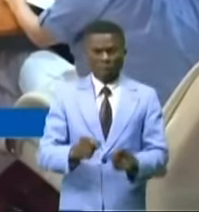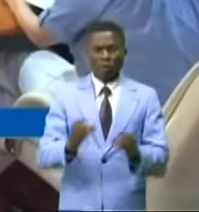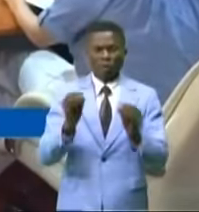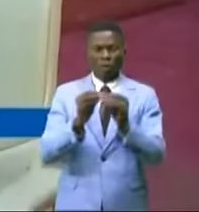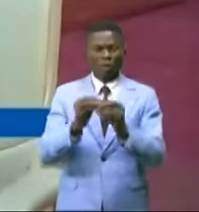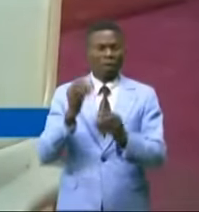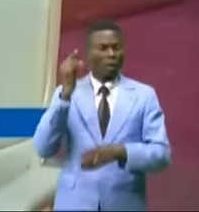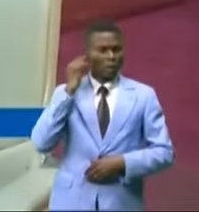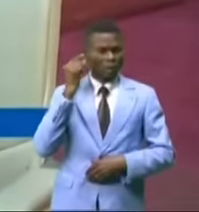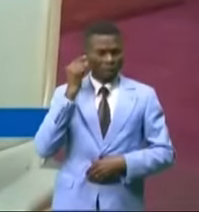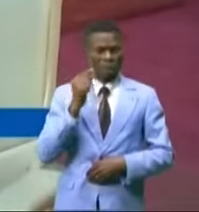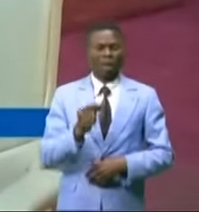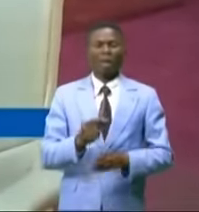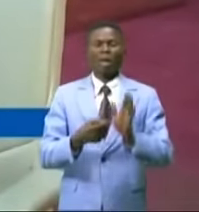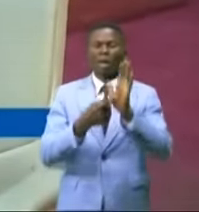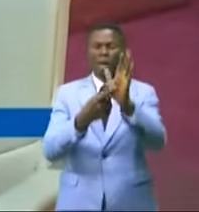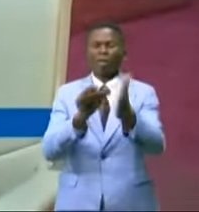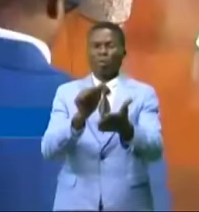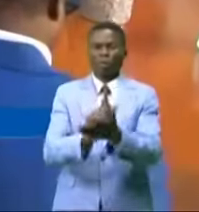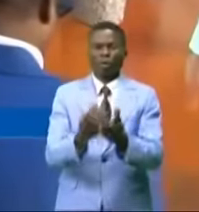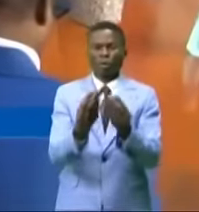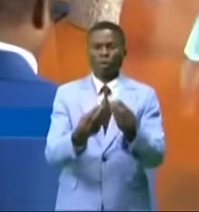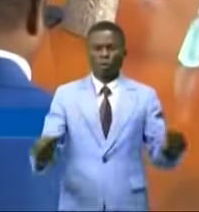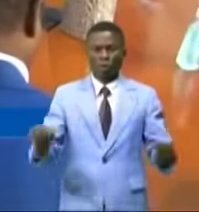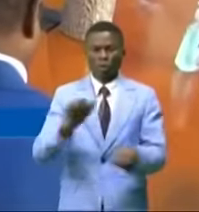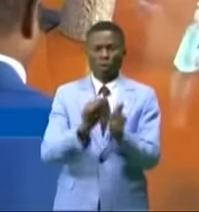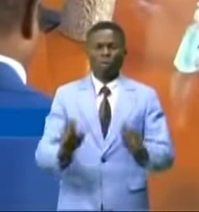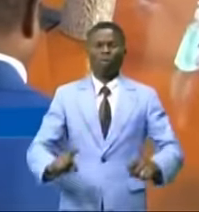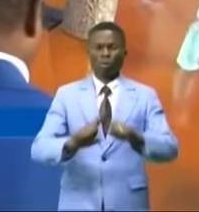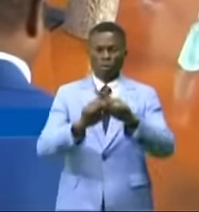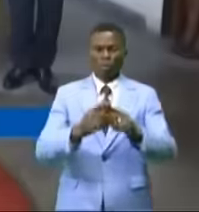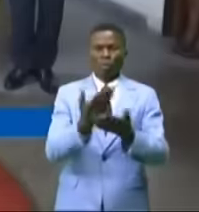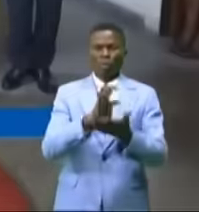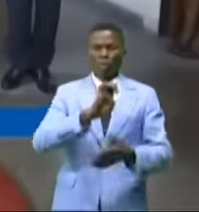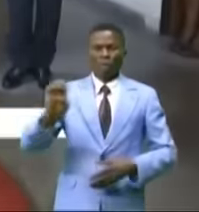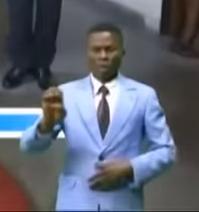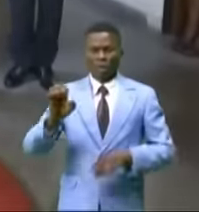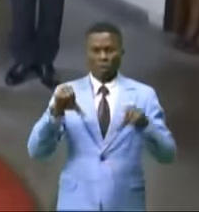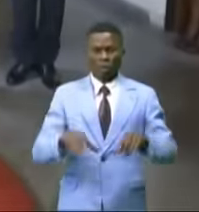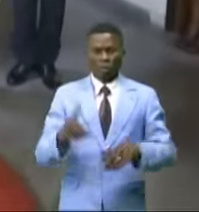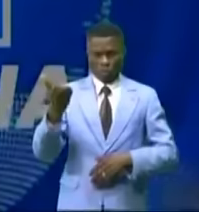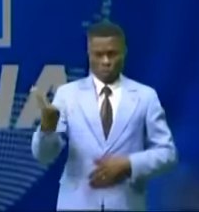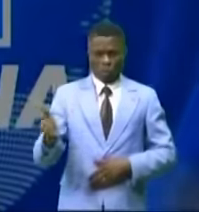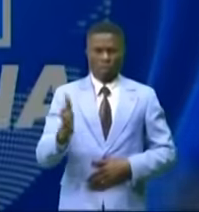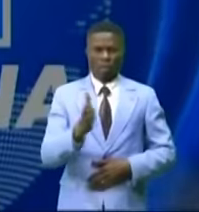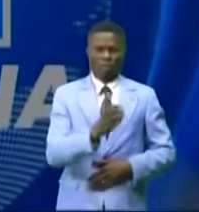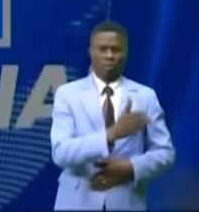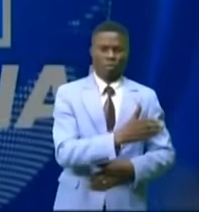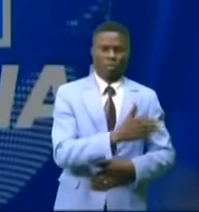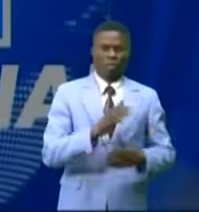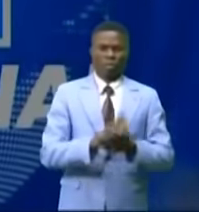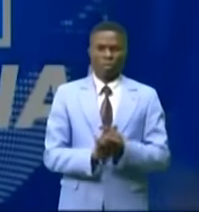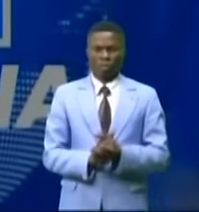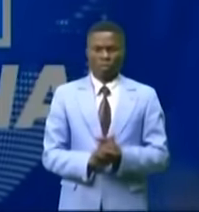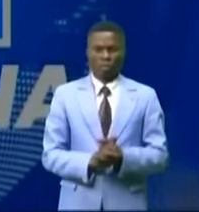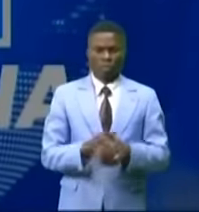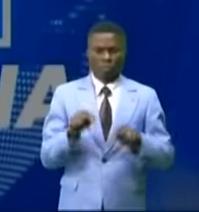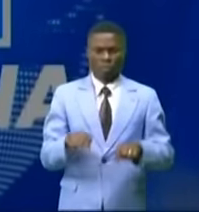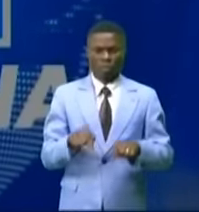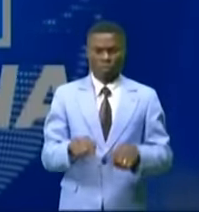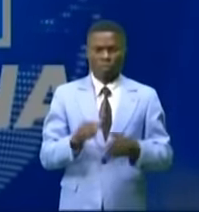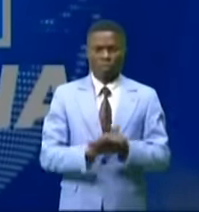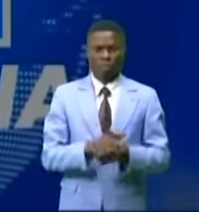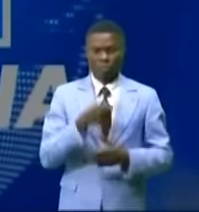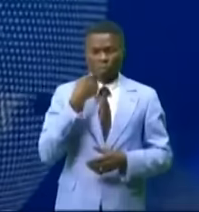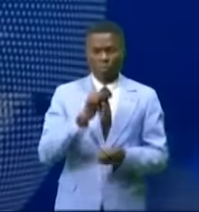été mise en relief pour la résolution de cette guerre qui n'a que trop duré. Et on tourne la page